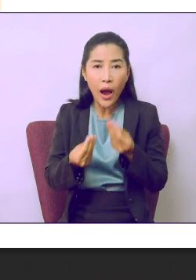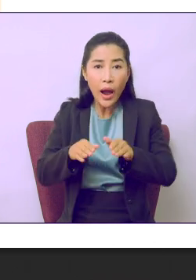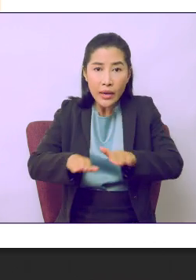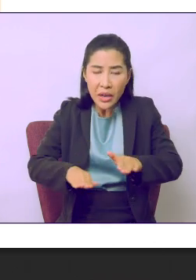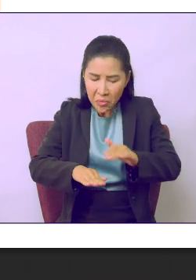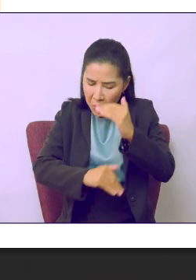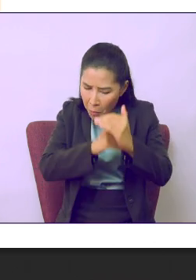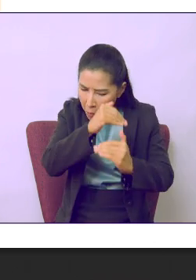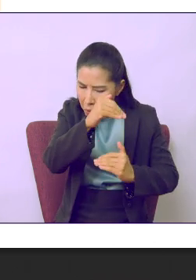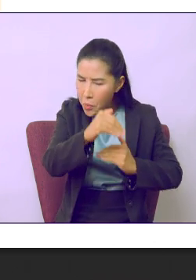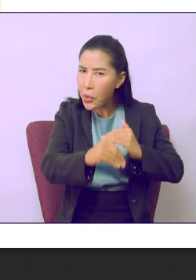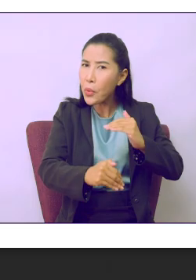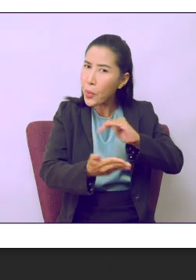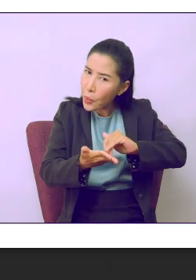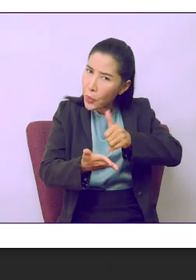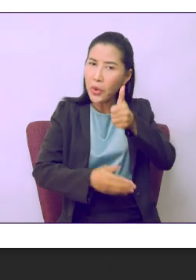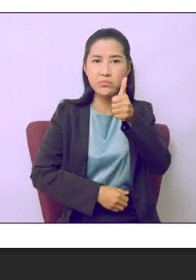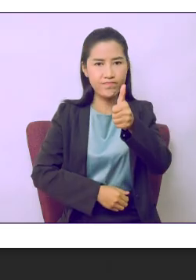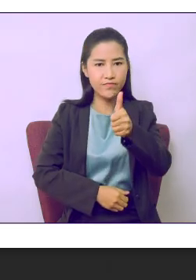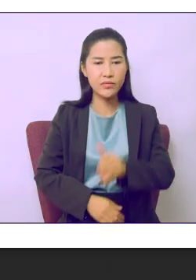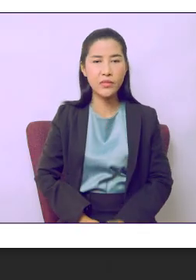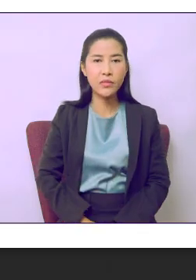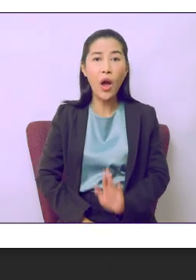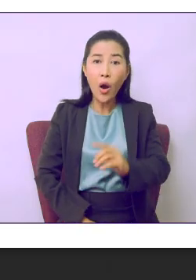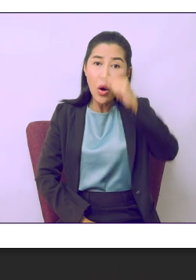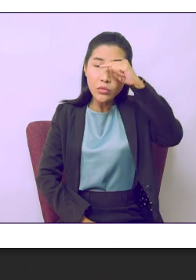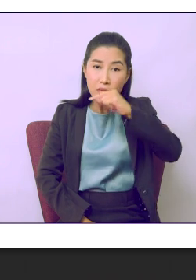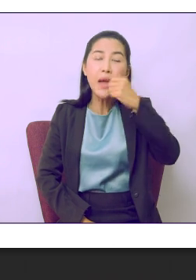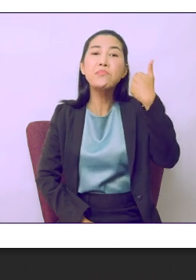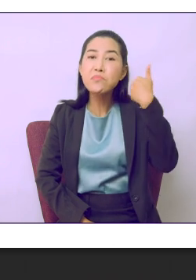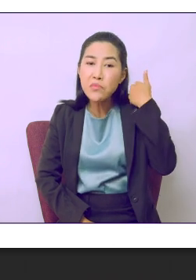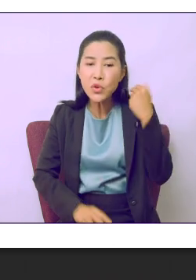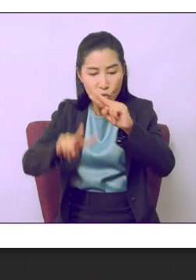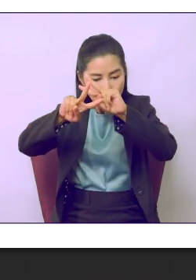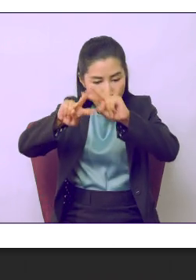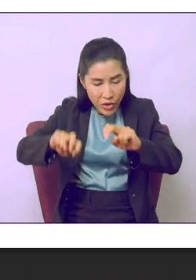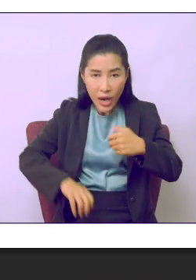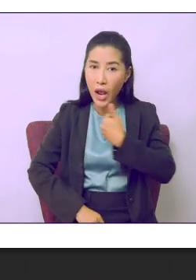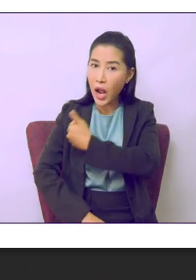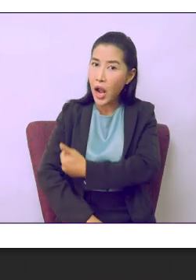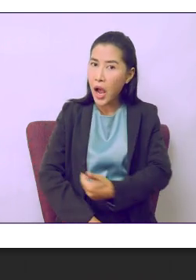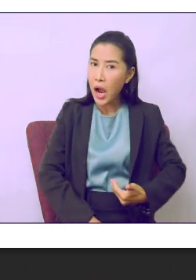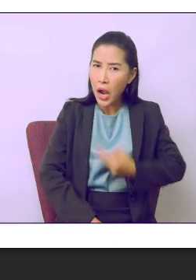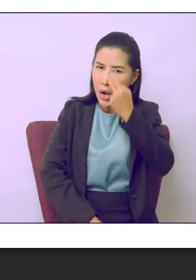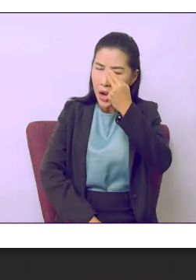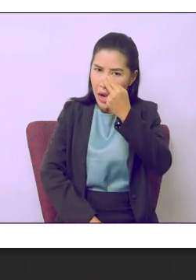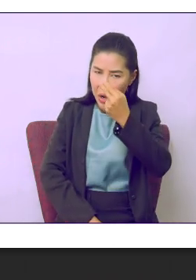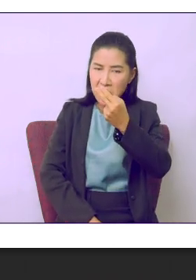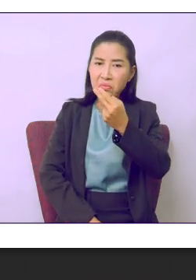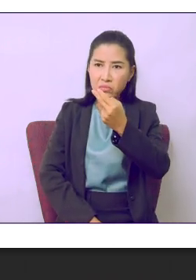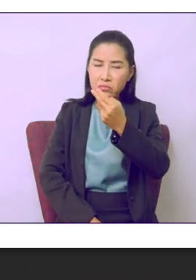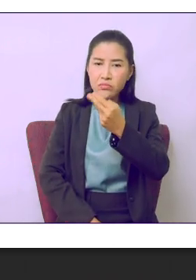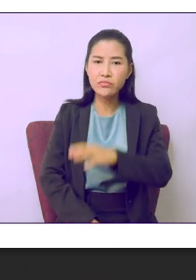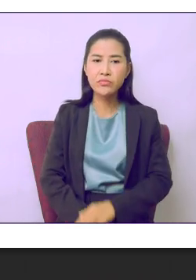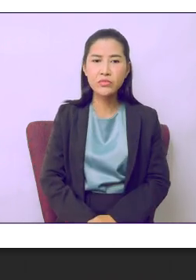เกิดพัฒนาการนะครับของไทยก็มีเนาะนะครับก็อันนี้ถ้าเป็นร่างกายเนี่ยก็ยังเห็นได้ชัดว่าก้ามอันนี้